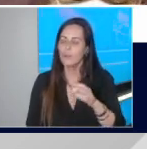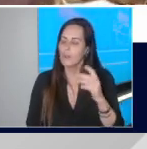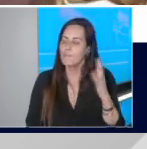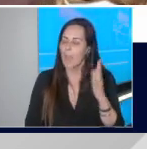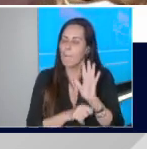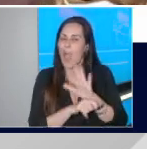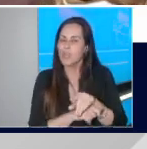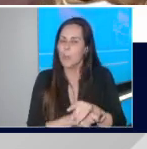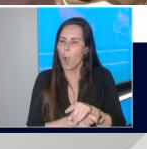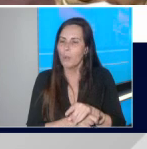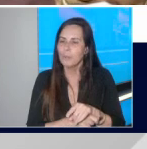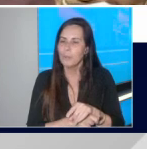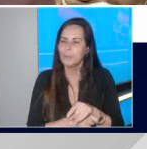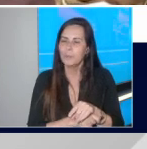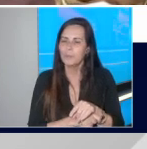ההשפעות עליו וכך הלאה,